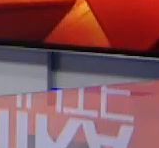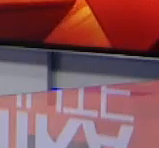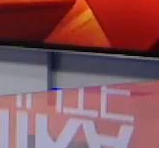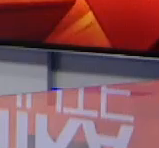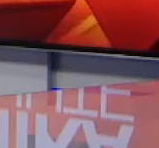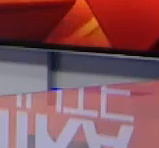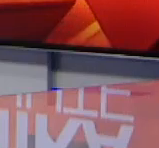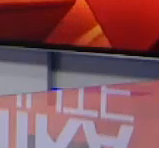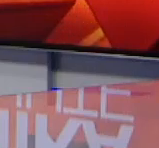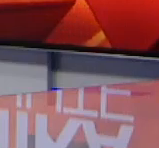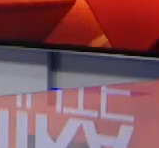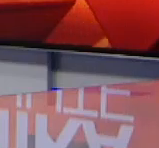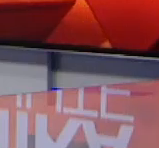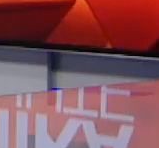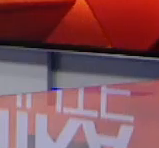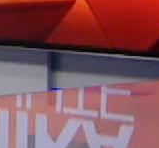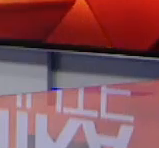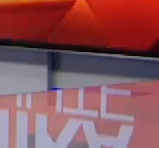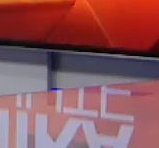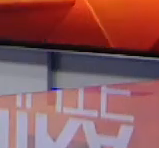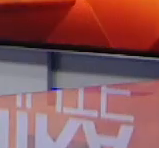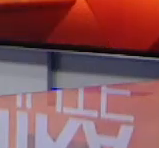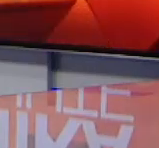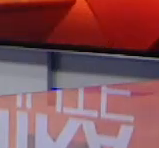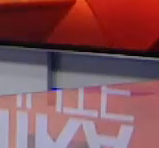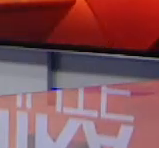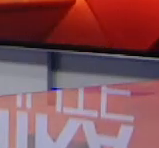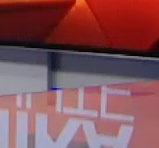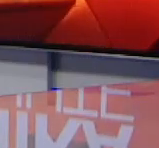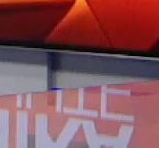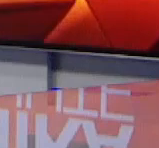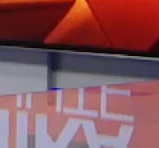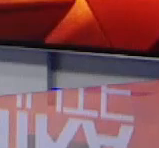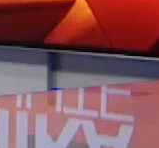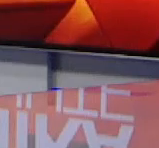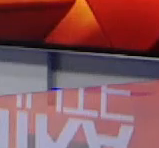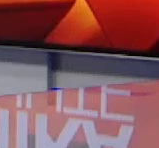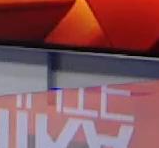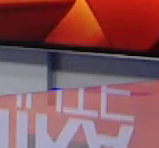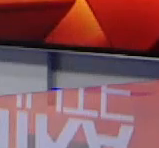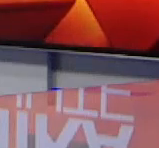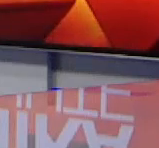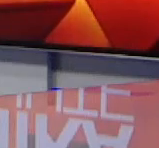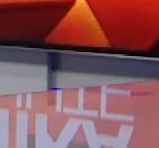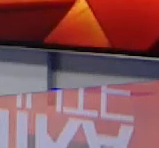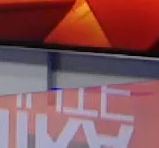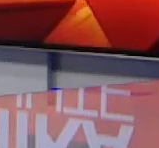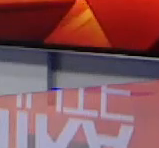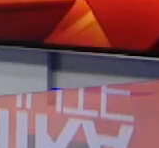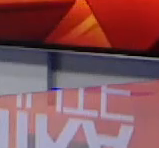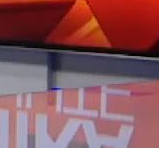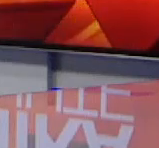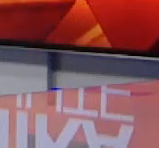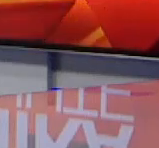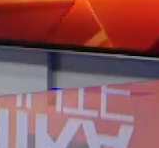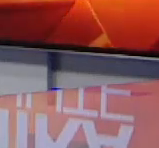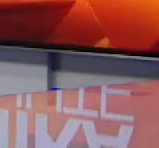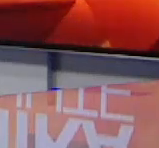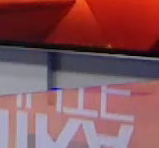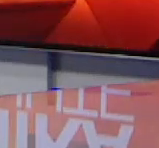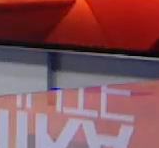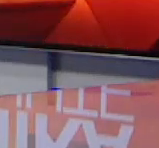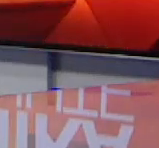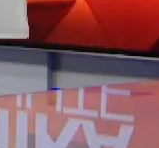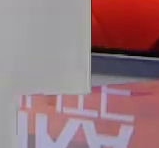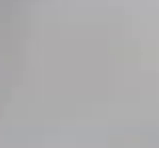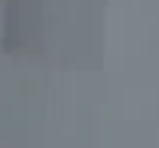na Voltes 5 Legacy. Pero hindi lang mga Pinoy fans ang natuwa dahil pinusuan din yan ng international fans. Yan ang chika ni